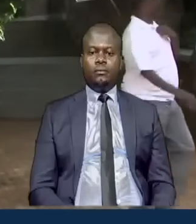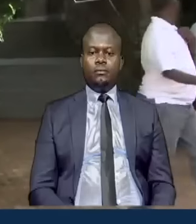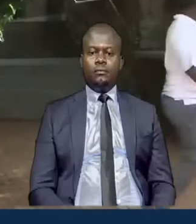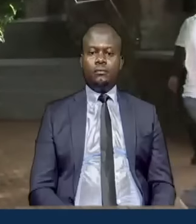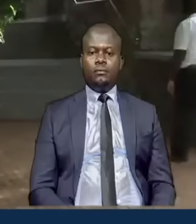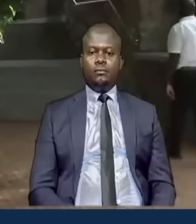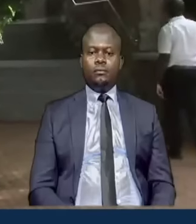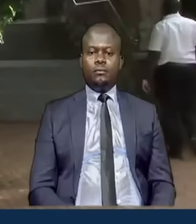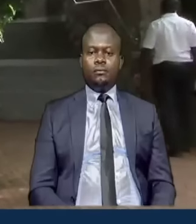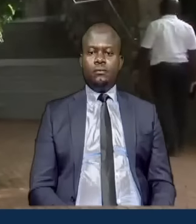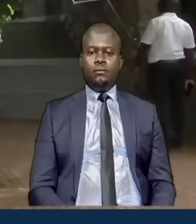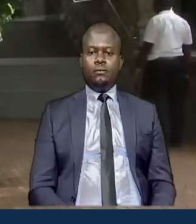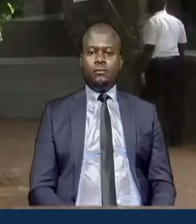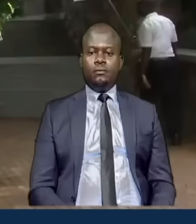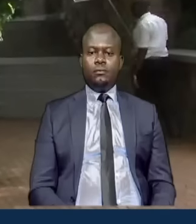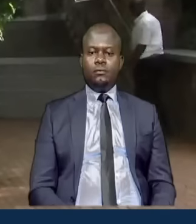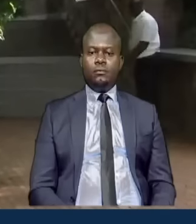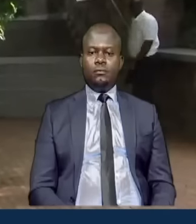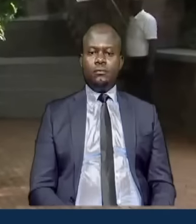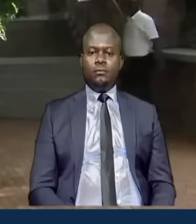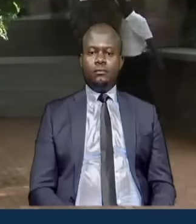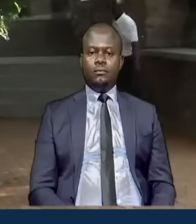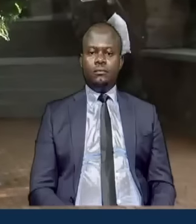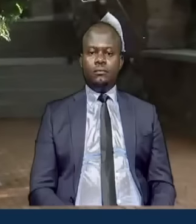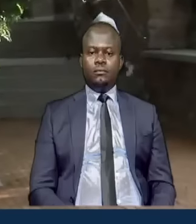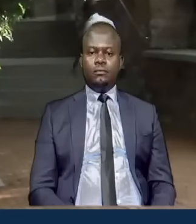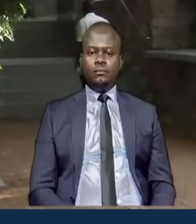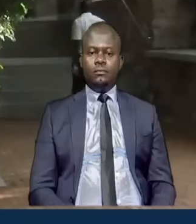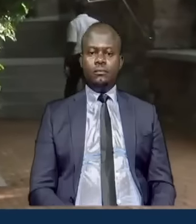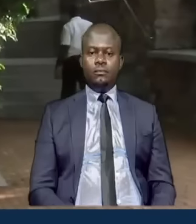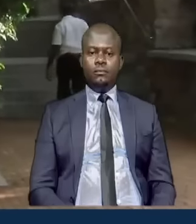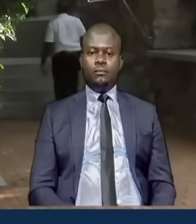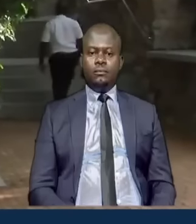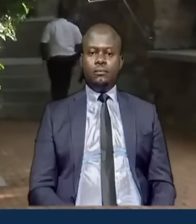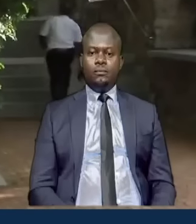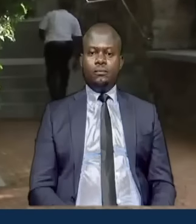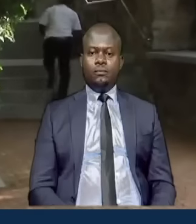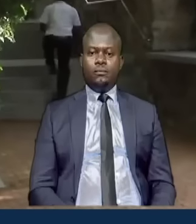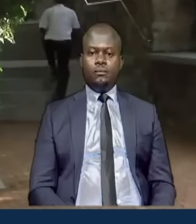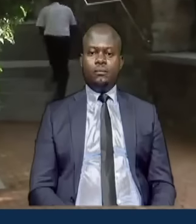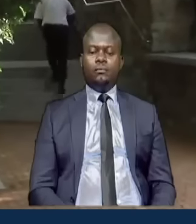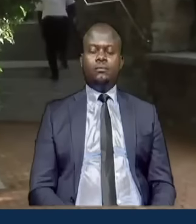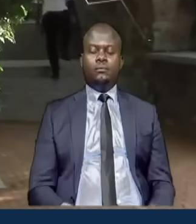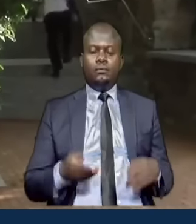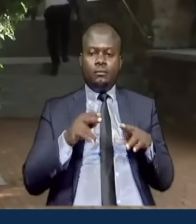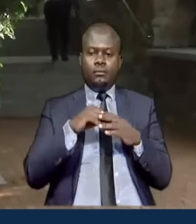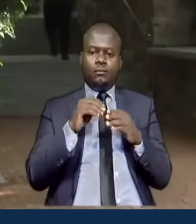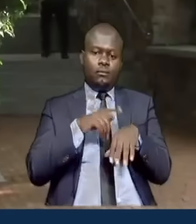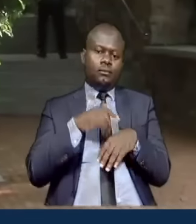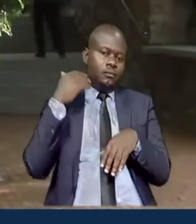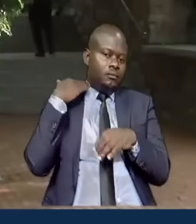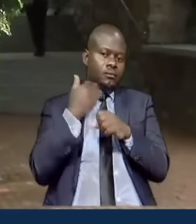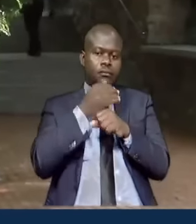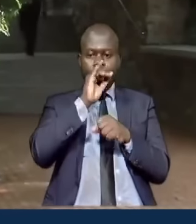the Tutsi, is a terrible reminder that we have to stay ever vigilant to prevent these kind of things from happening again. Ibyabaye mu gihe cya Jenoside